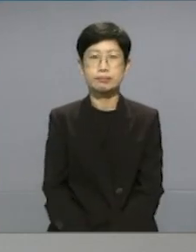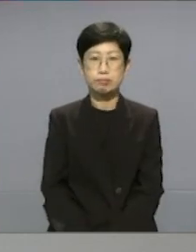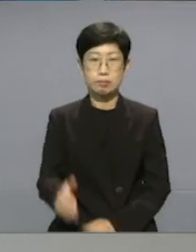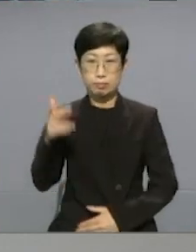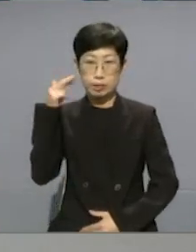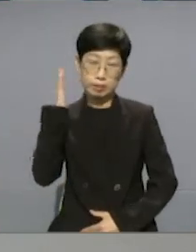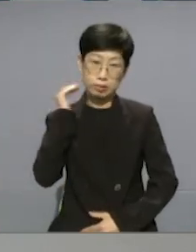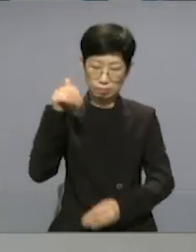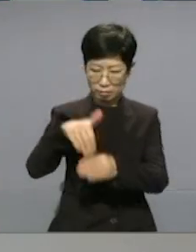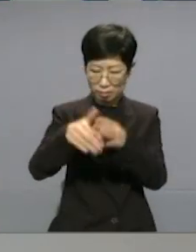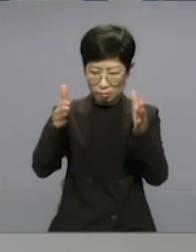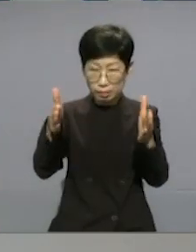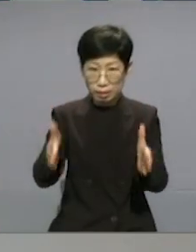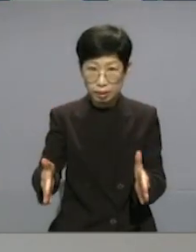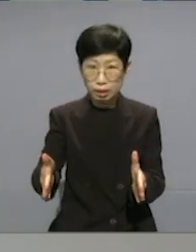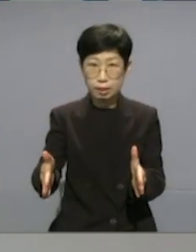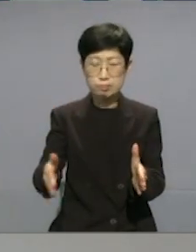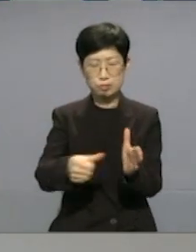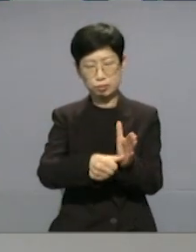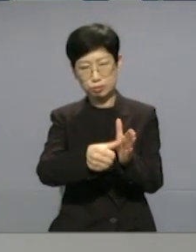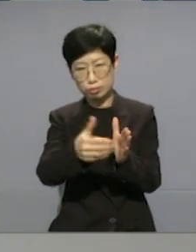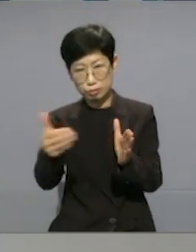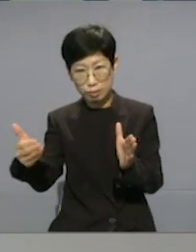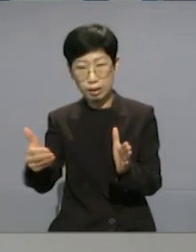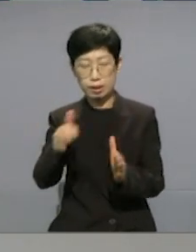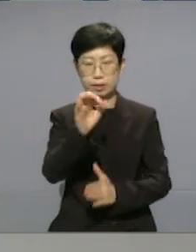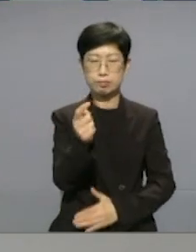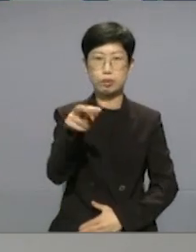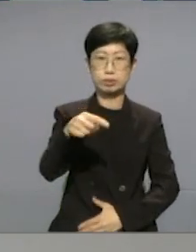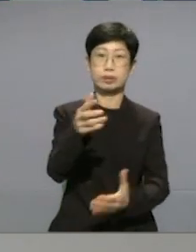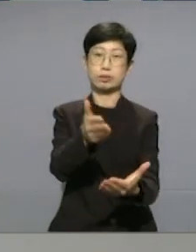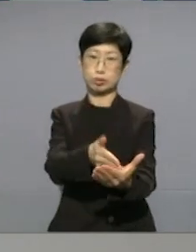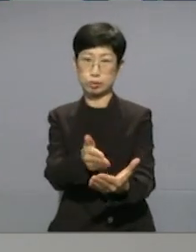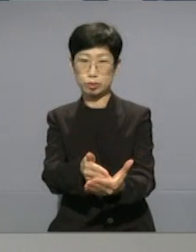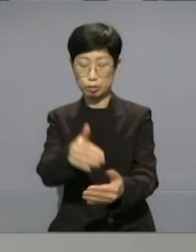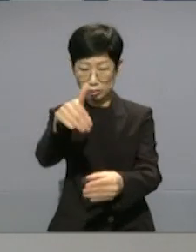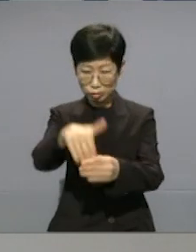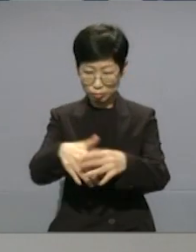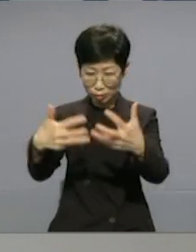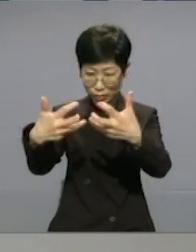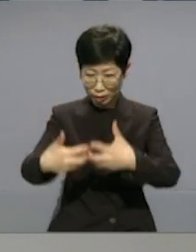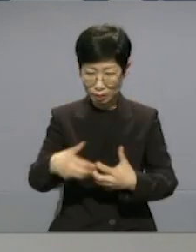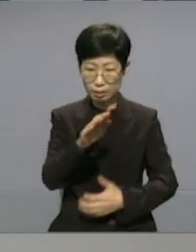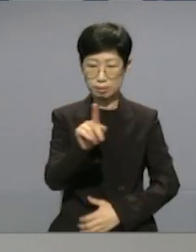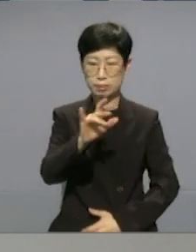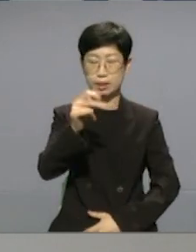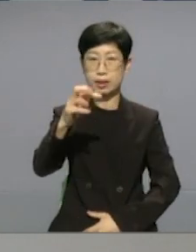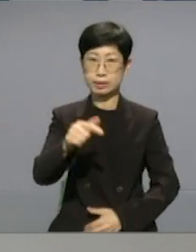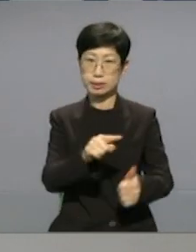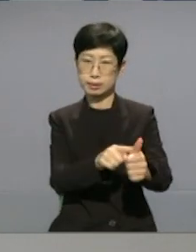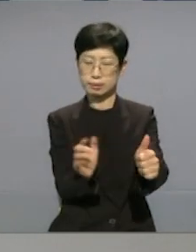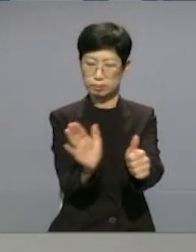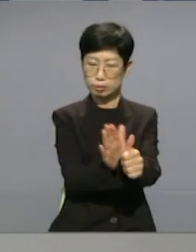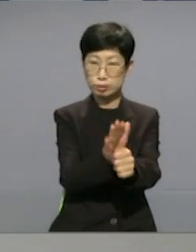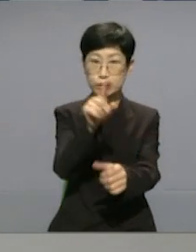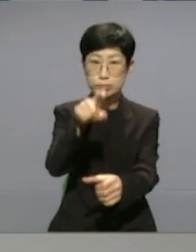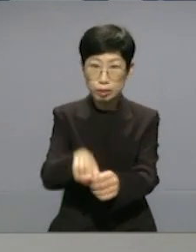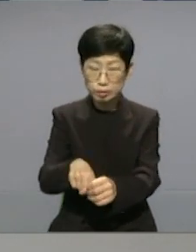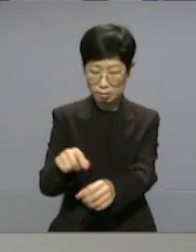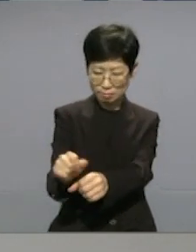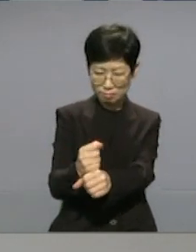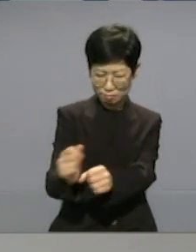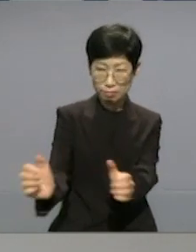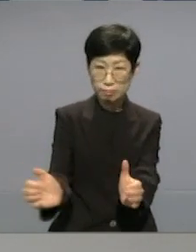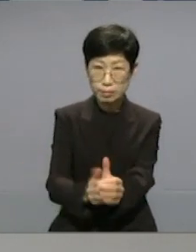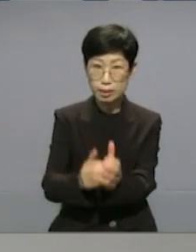미 대선 기간 유력 언론 폭스뉴스는 투표기가 바이든 당시 후보에게 유리하도록 조작돼 있다는